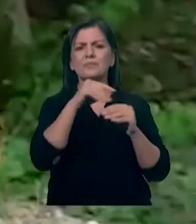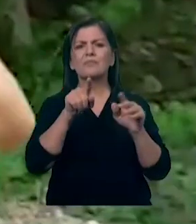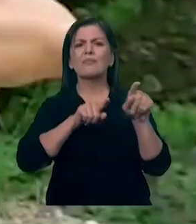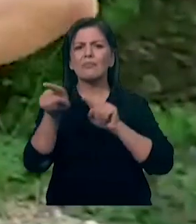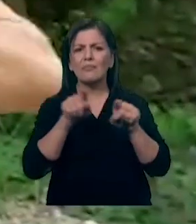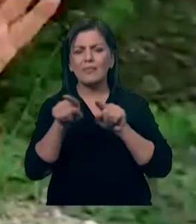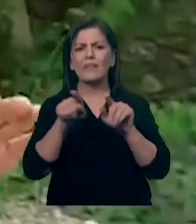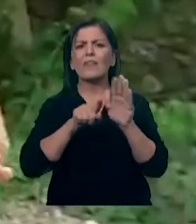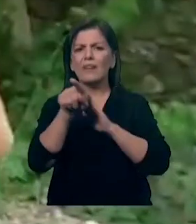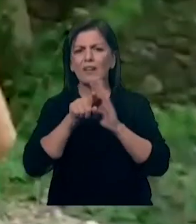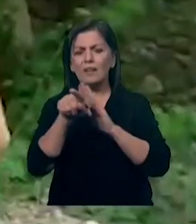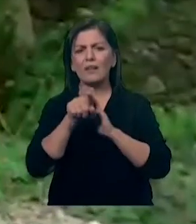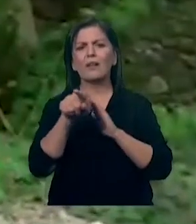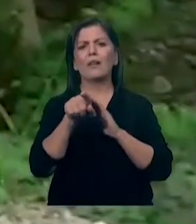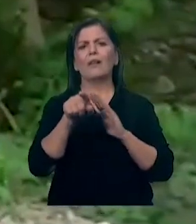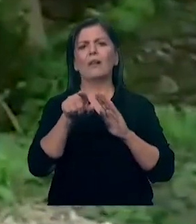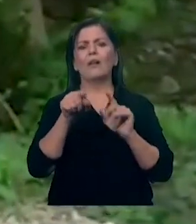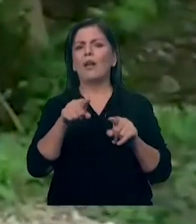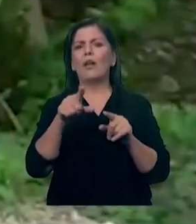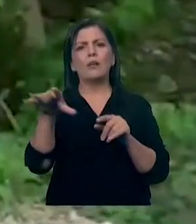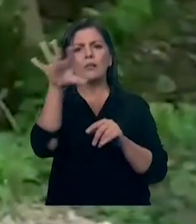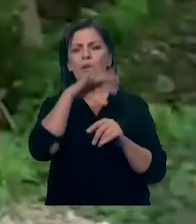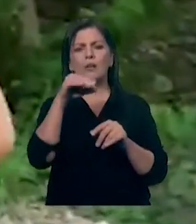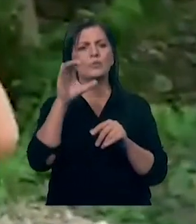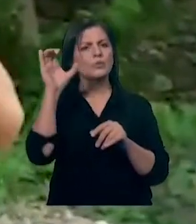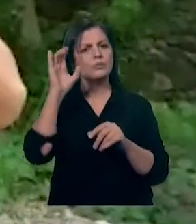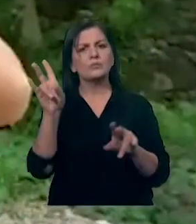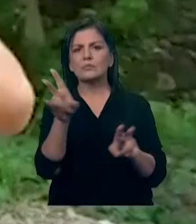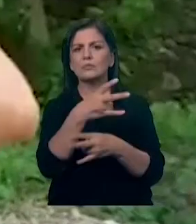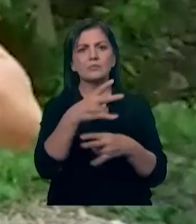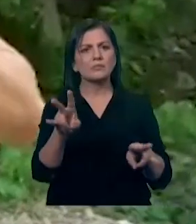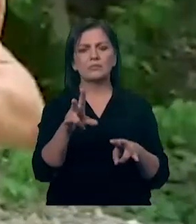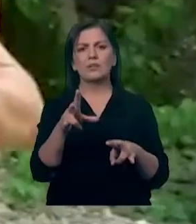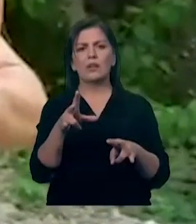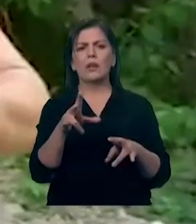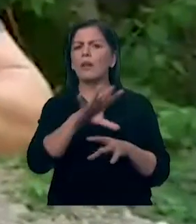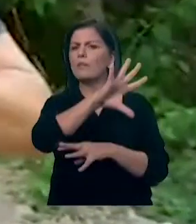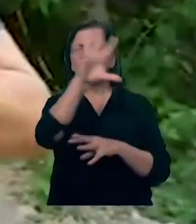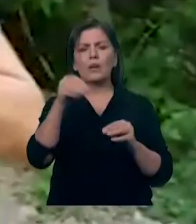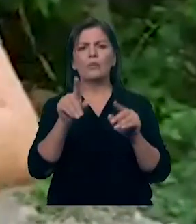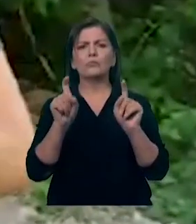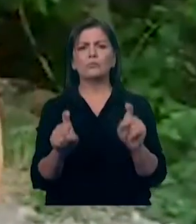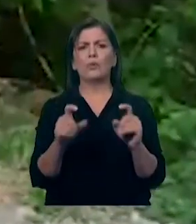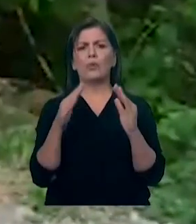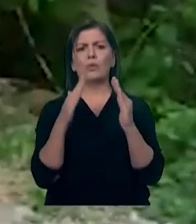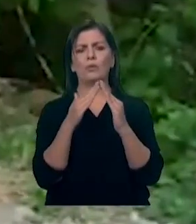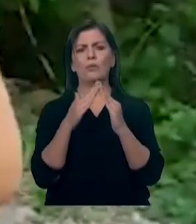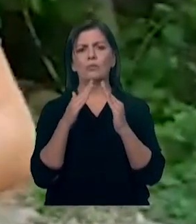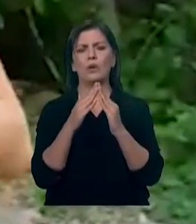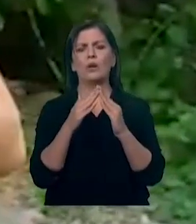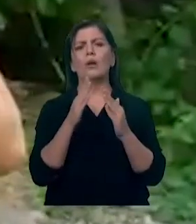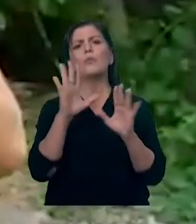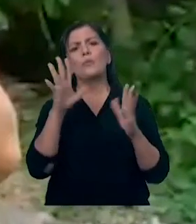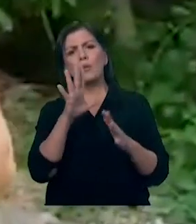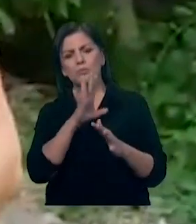tamaşaçılar, heç vaxt buna uymayın. Bu bizim canlı şahidimizdir ki, hər bir kəndli evindədir. Təbii ki, ola bilər qadın, uşaq